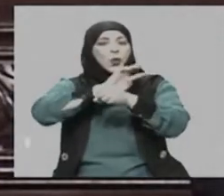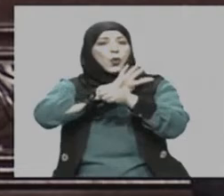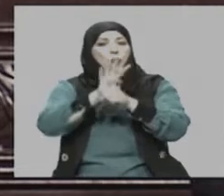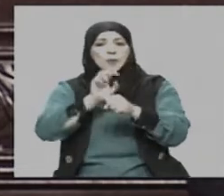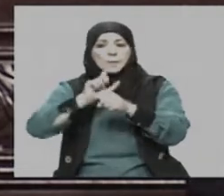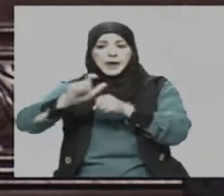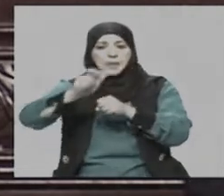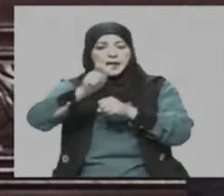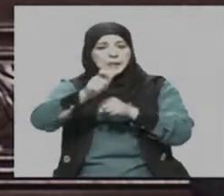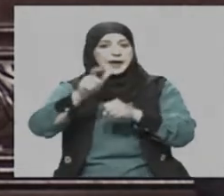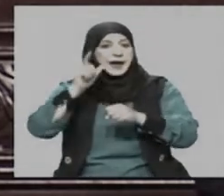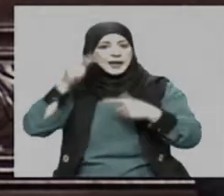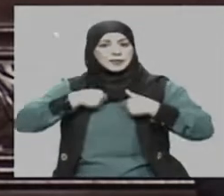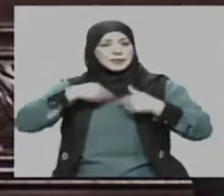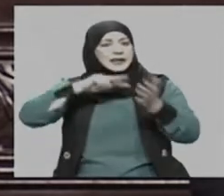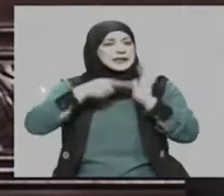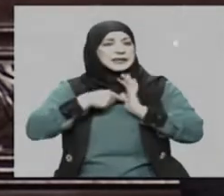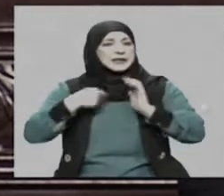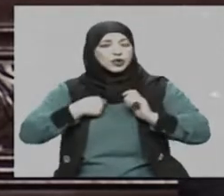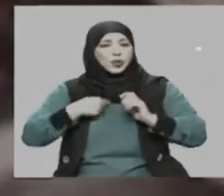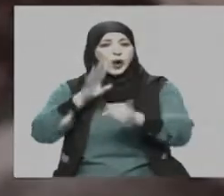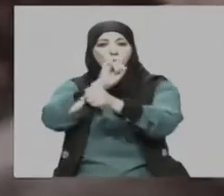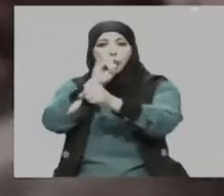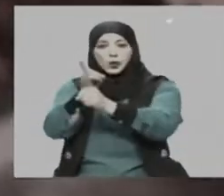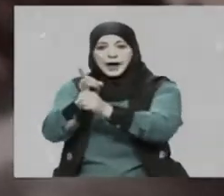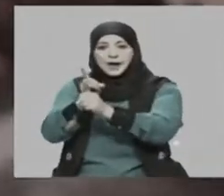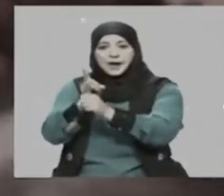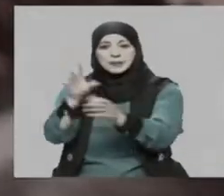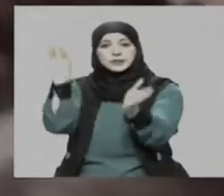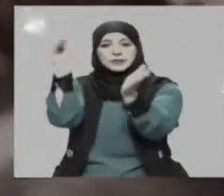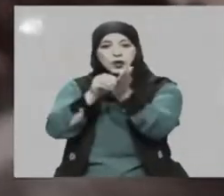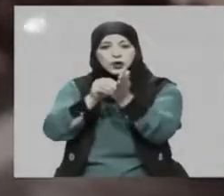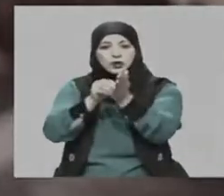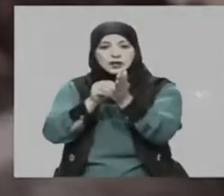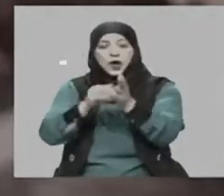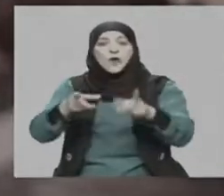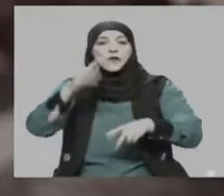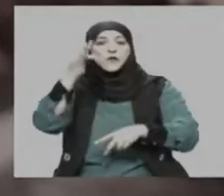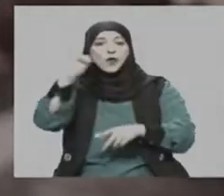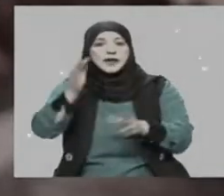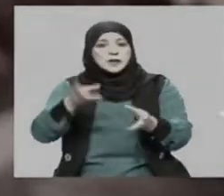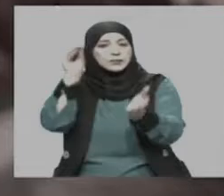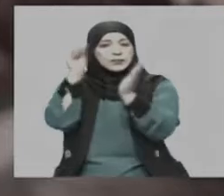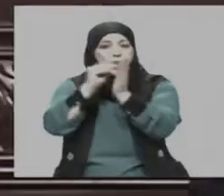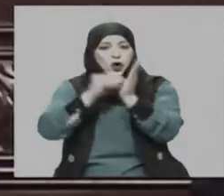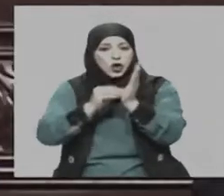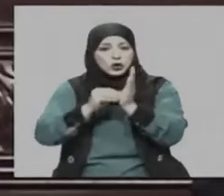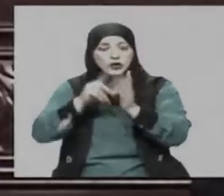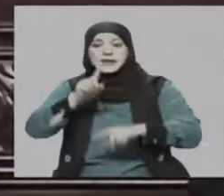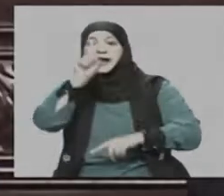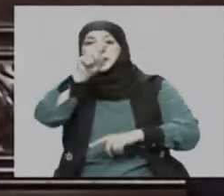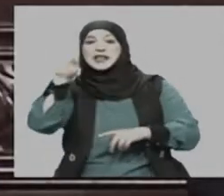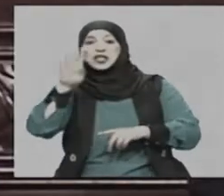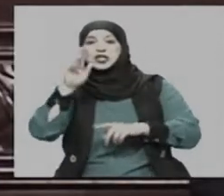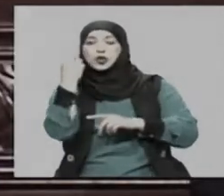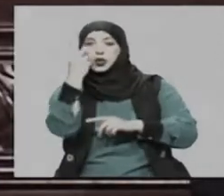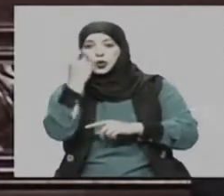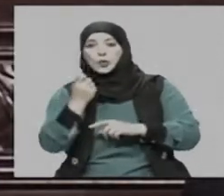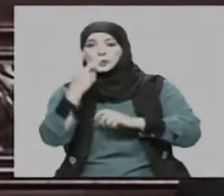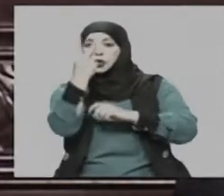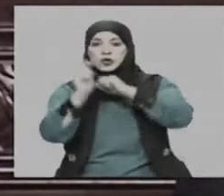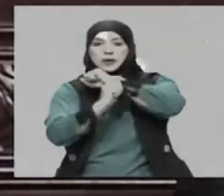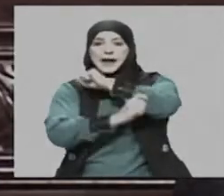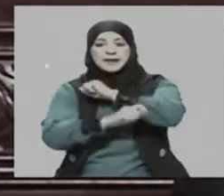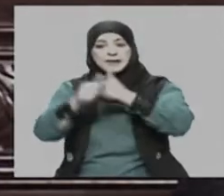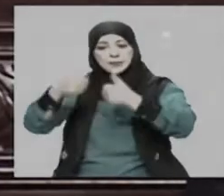الوتله وتحلت المبيتات، وسكننا أكثر من 16,000 تونسي على حساب الدولة لمدة 14 يوم. وذاك كان